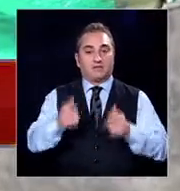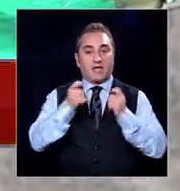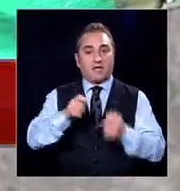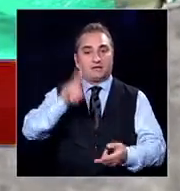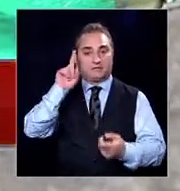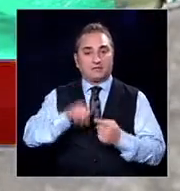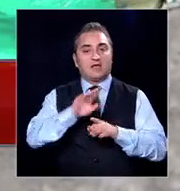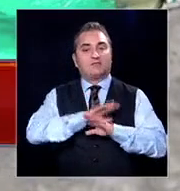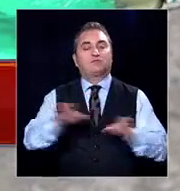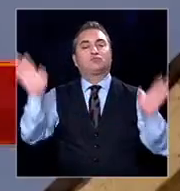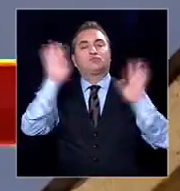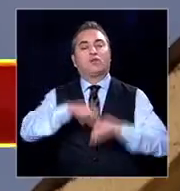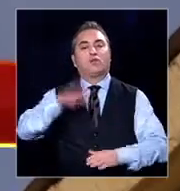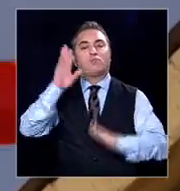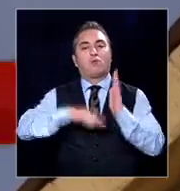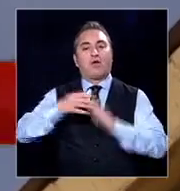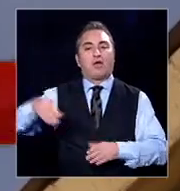de boya kutusu olacak.